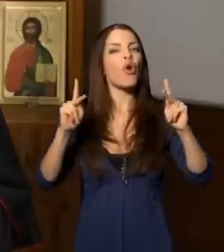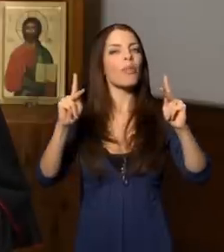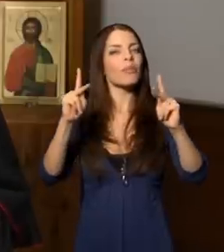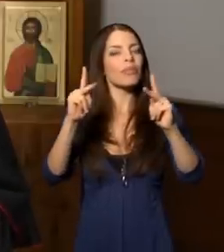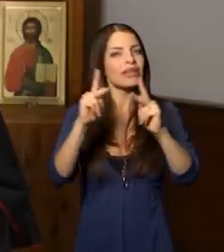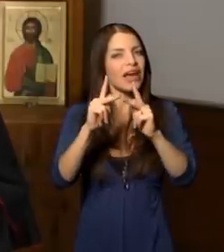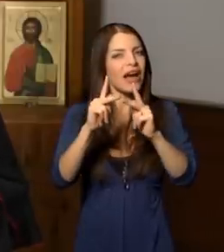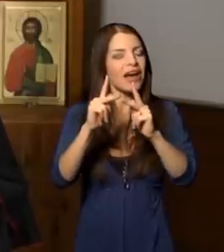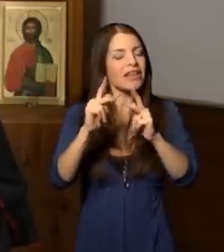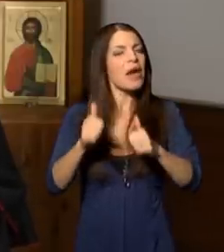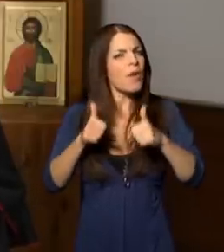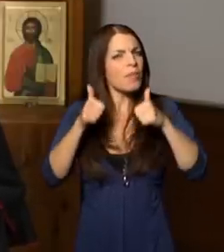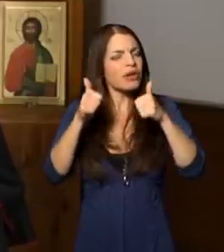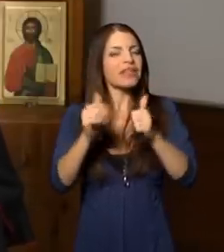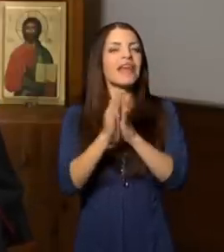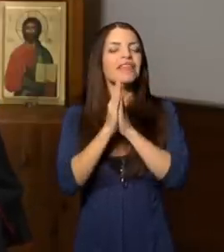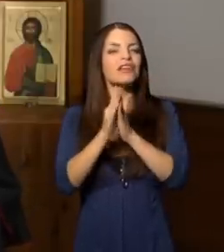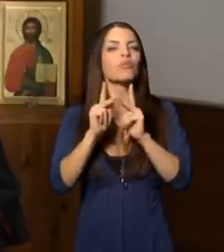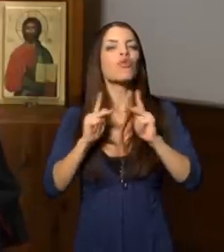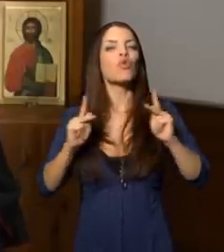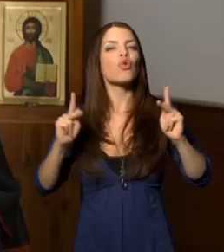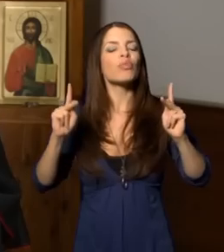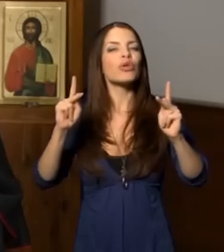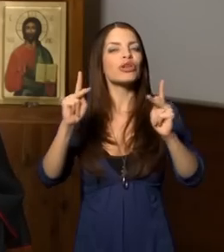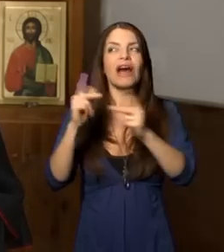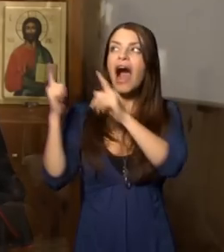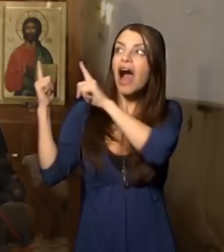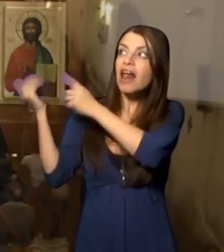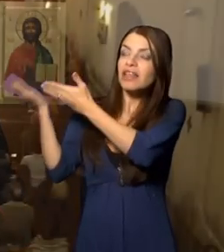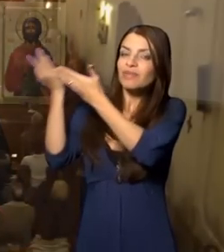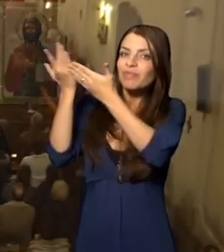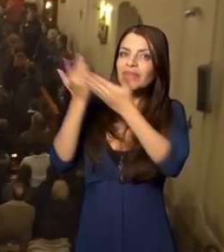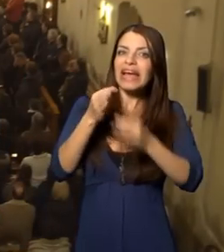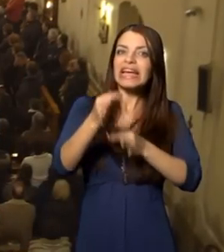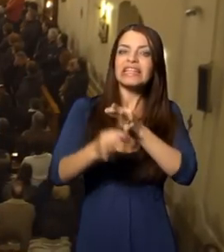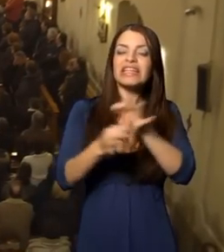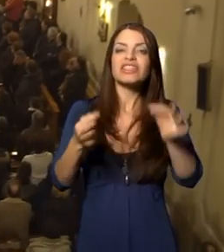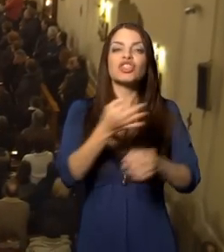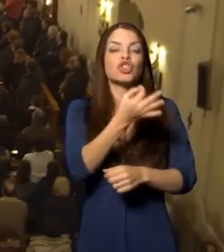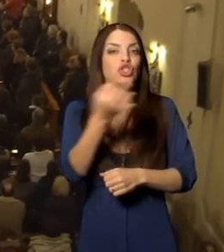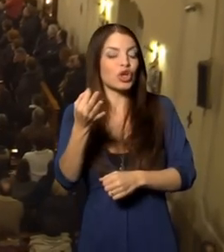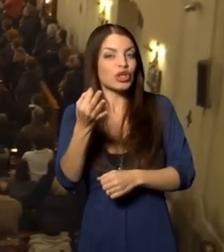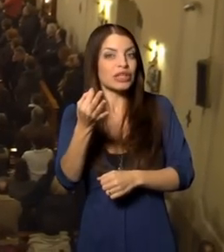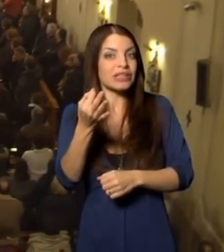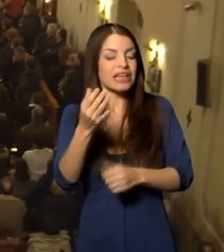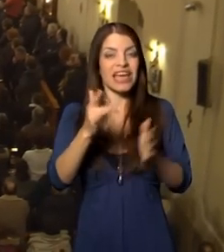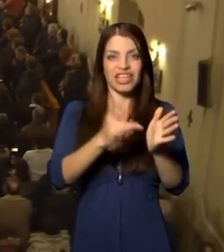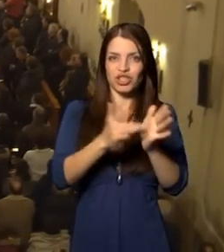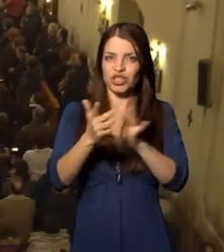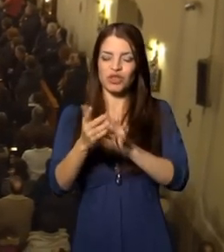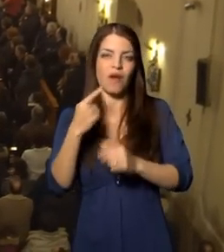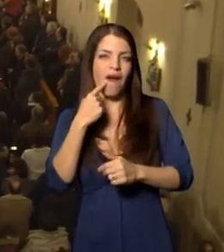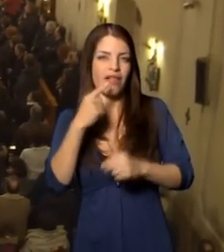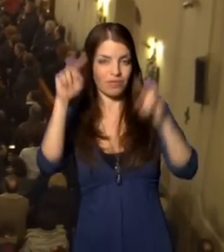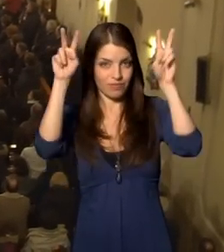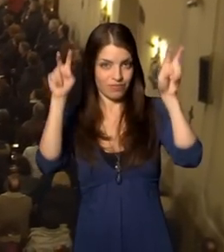Hemm grazzji ġodda li nirċievu meta nkunu fil-komunità nisranija. Ġesu qalilna, għax fejn